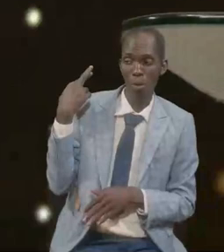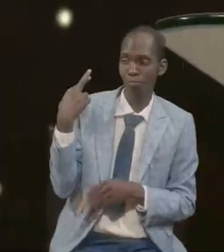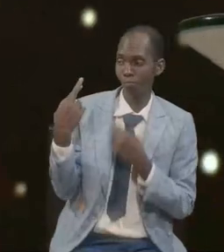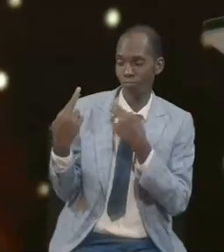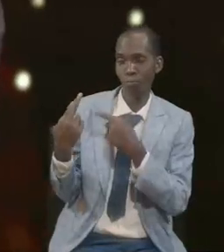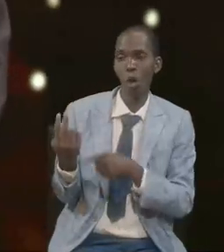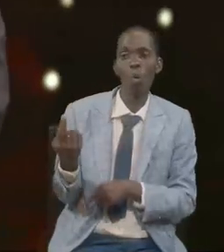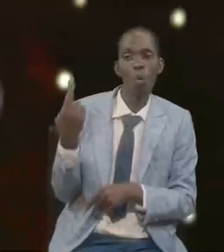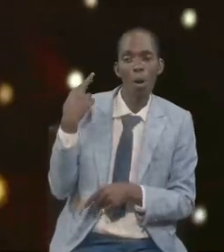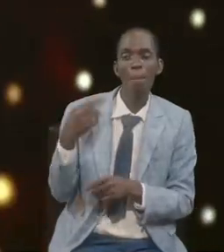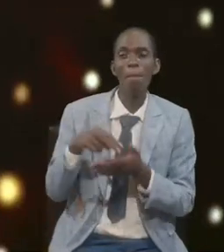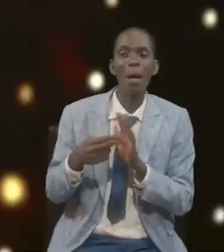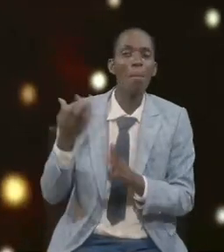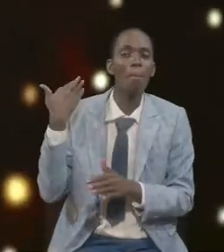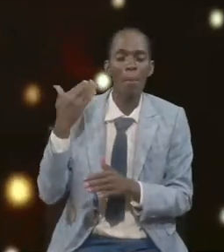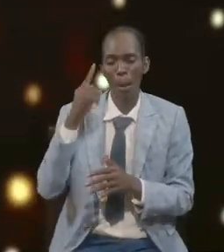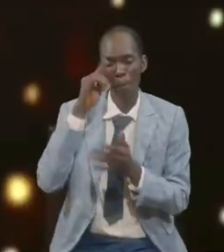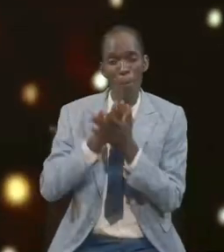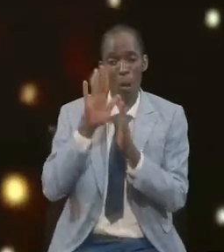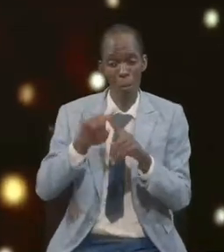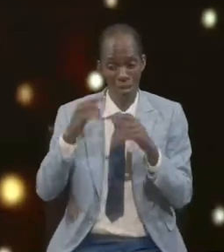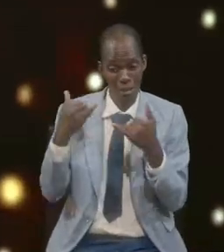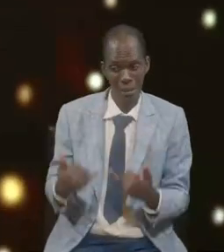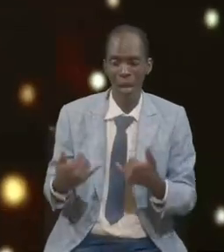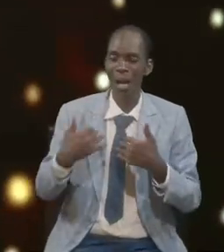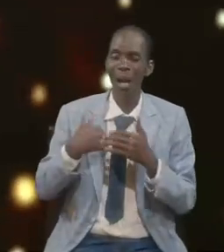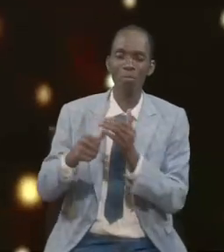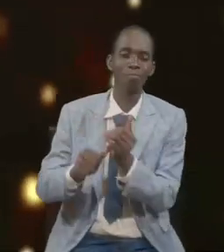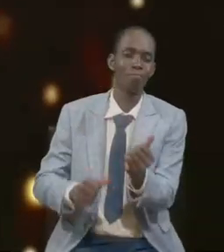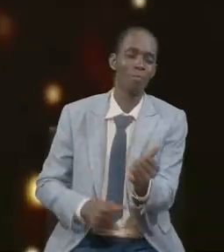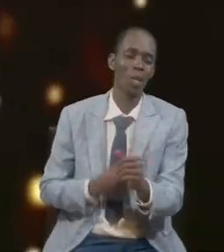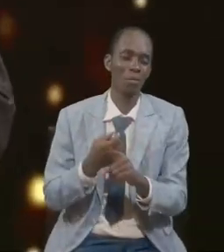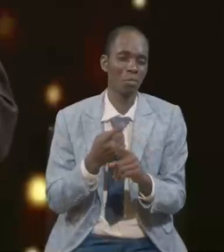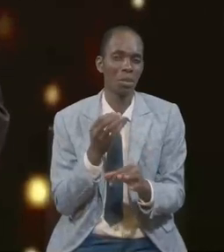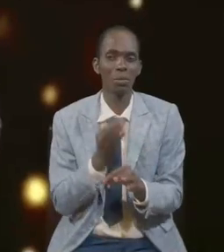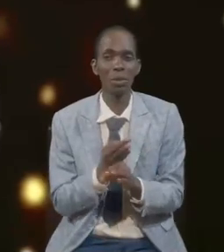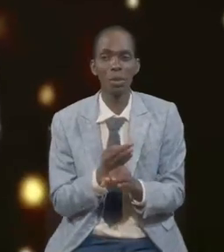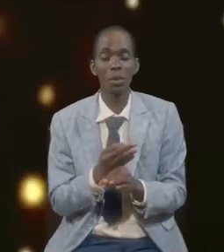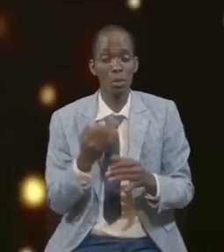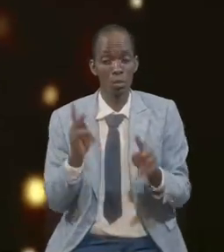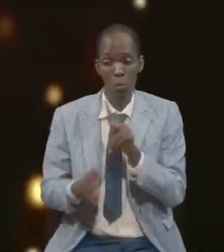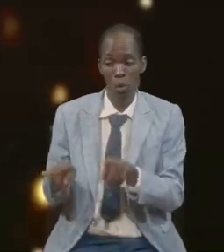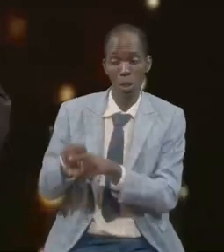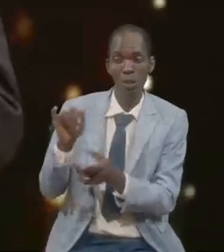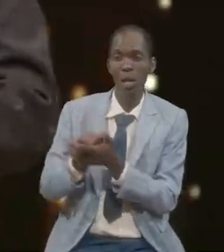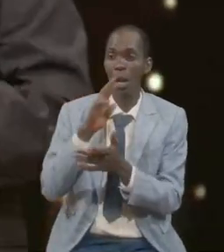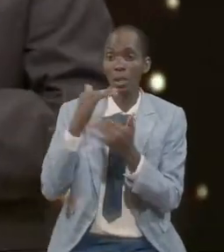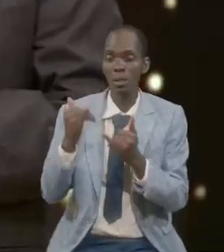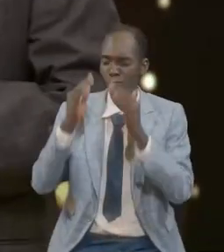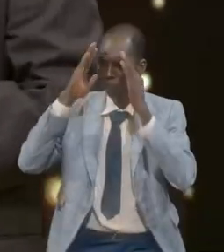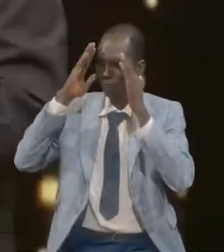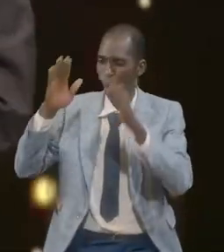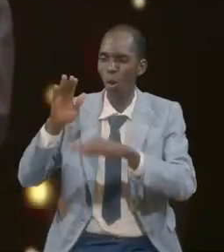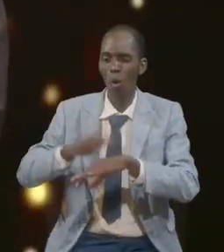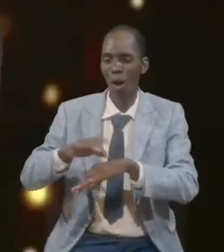croient toujours croyants, mais qui ont abandonné la foi. Il y a des gens qui poursuivent les biens matériels,